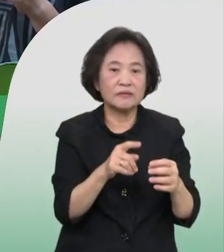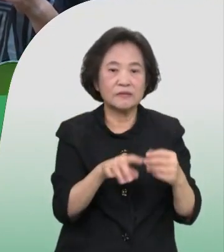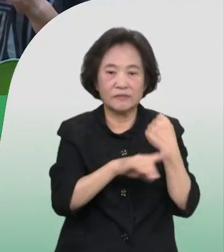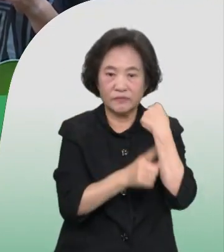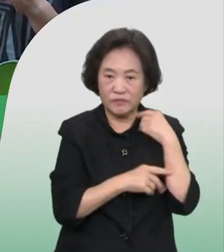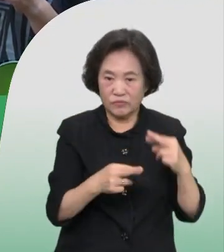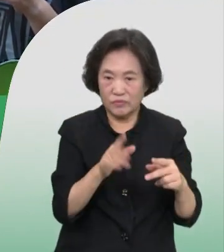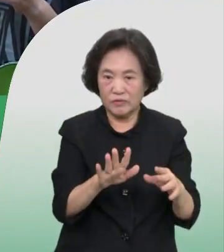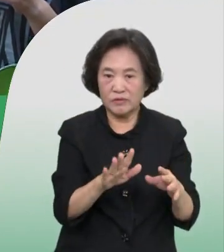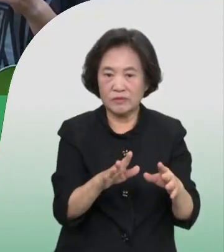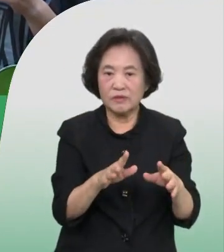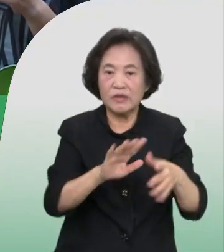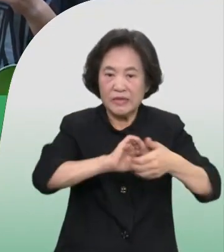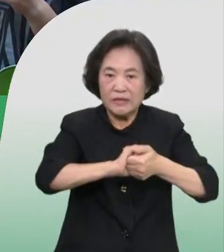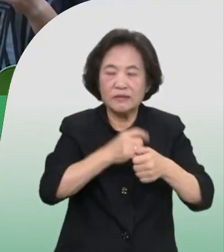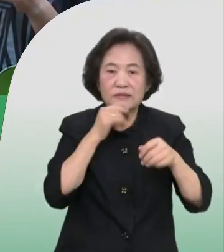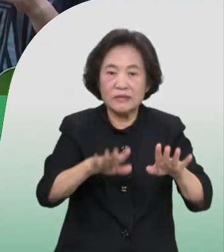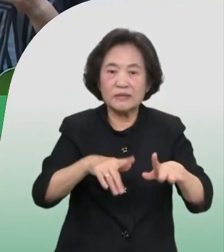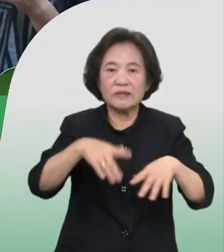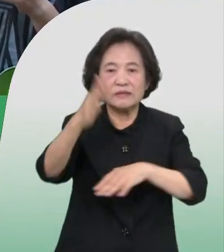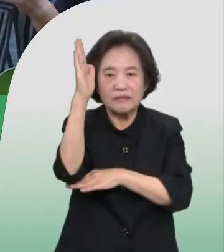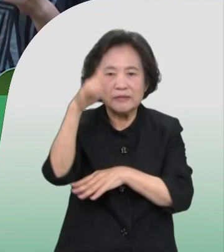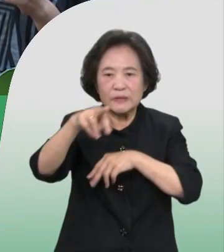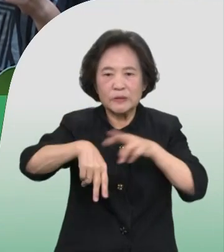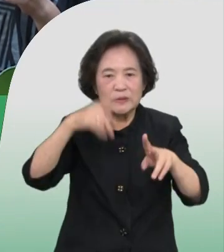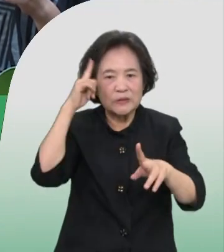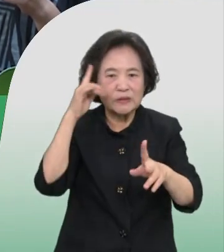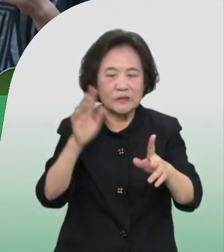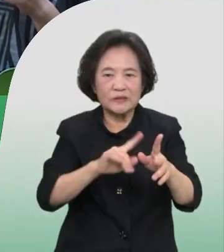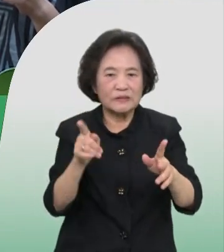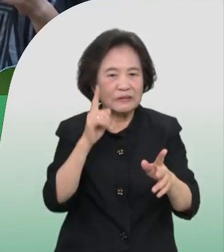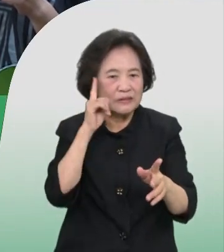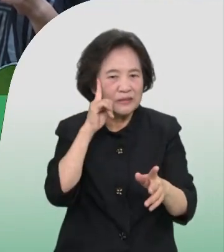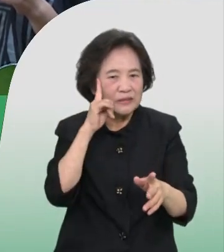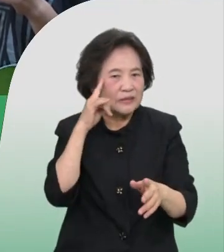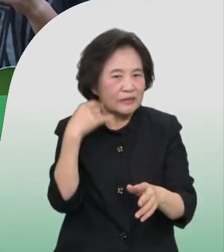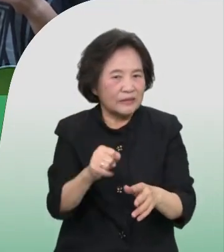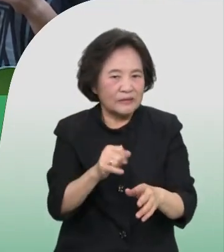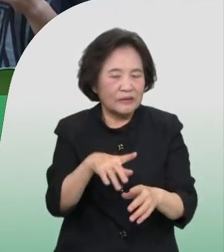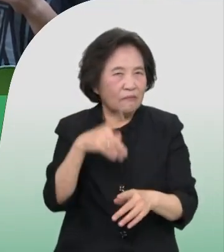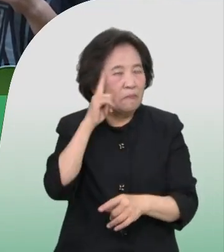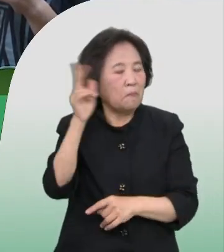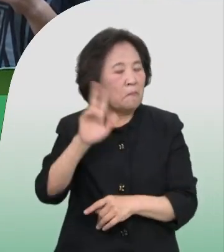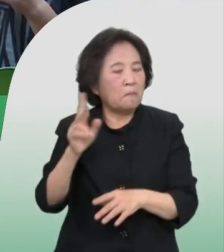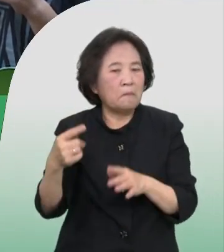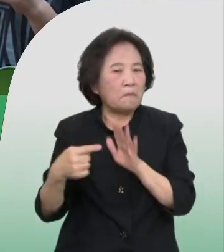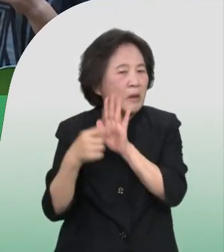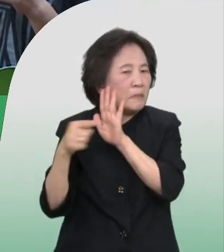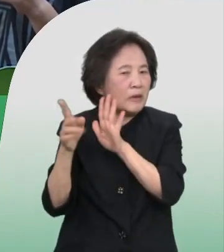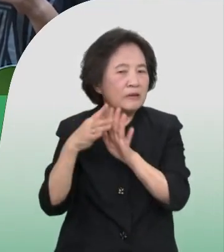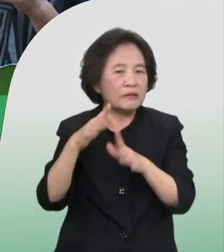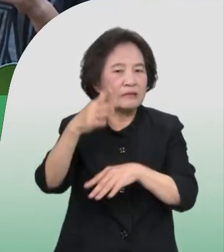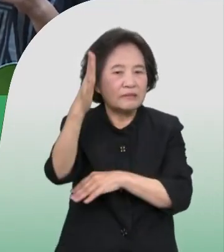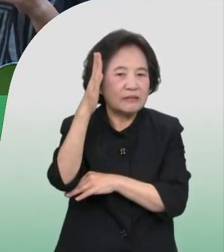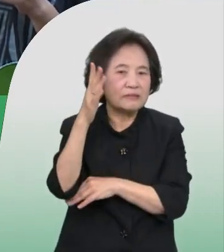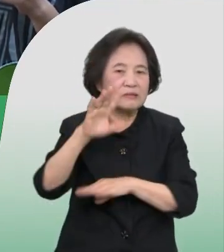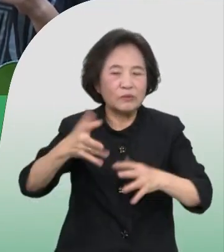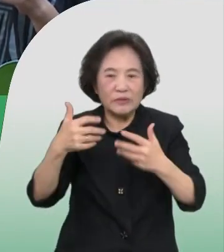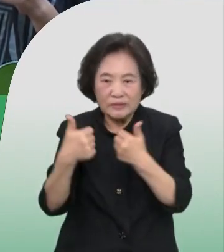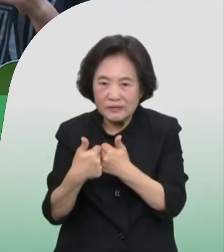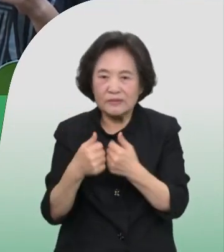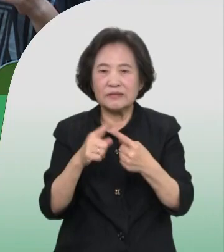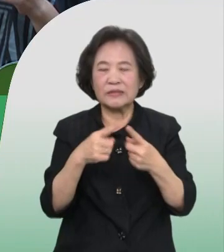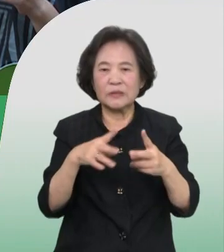呢，如何在当前的行政官僚的保守反动跟高度政治斗争的立法院双重